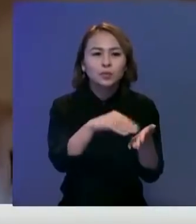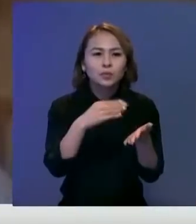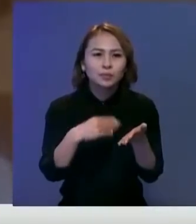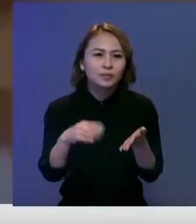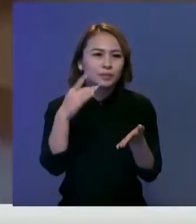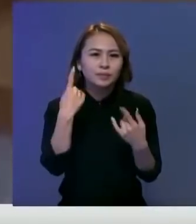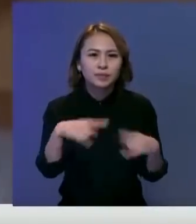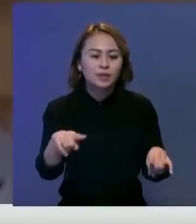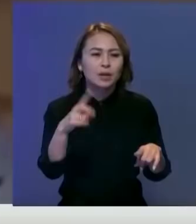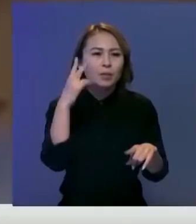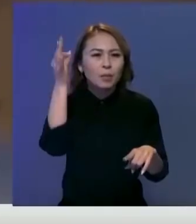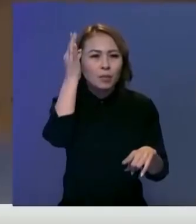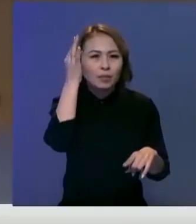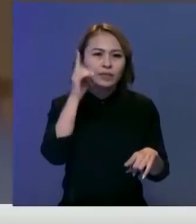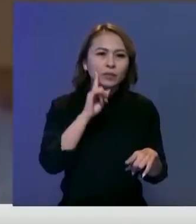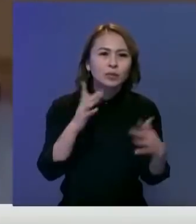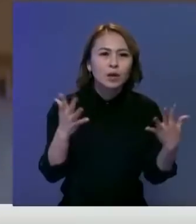талғама ескеріліп отырады.